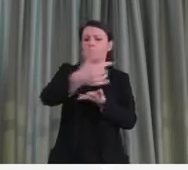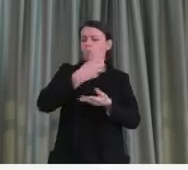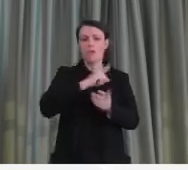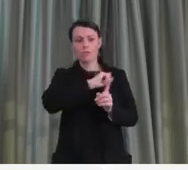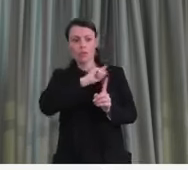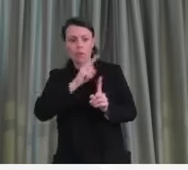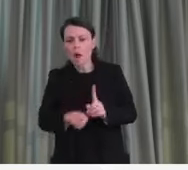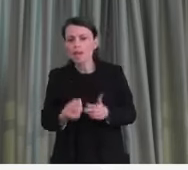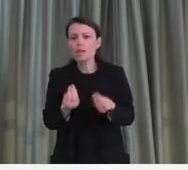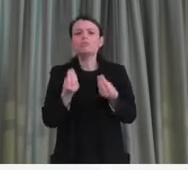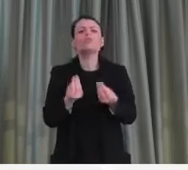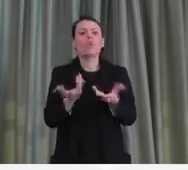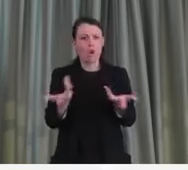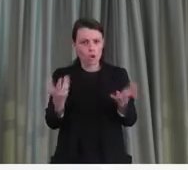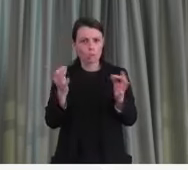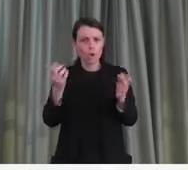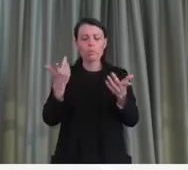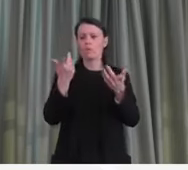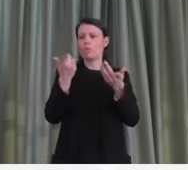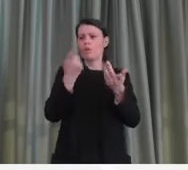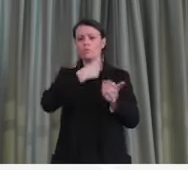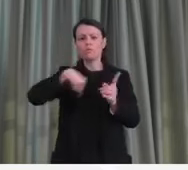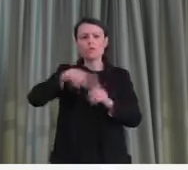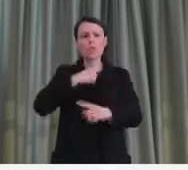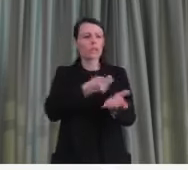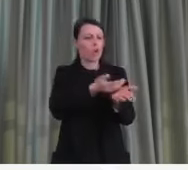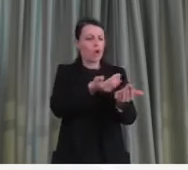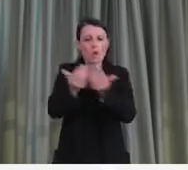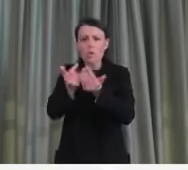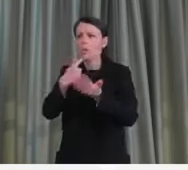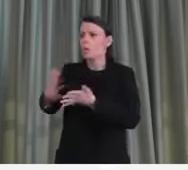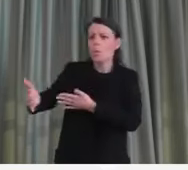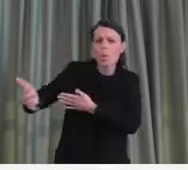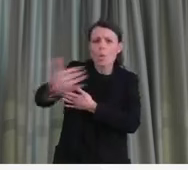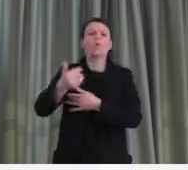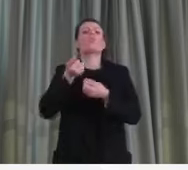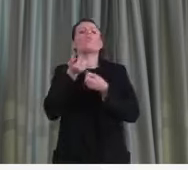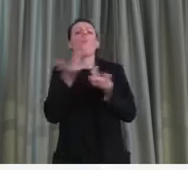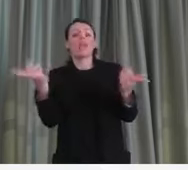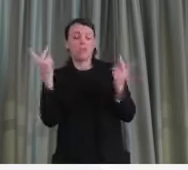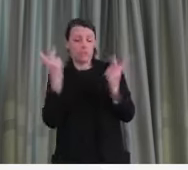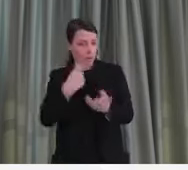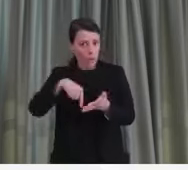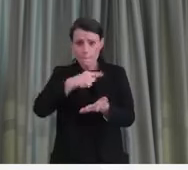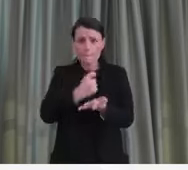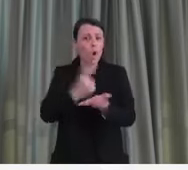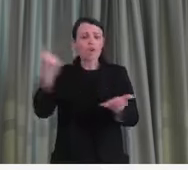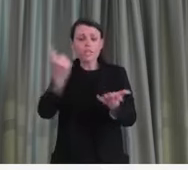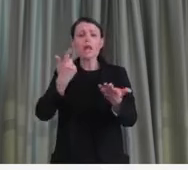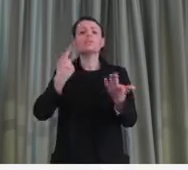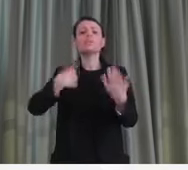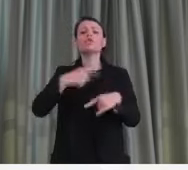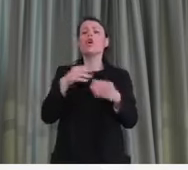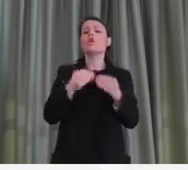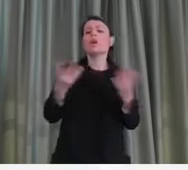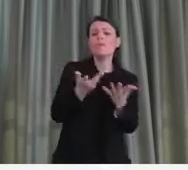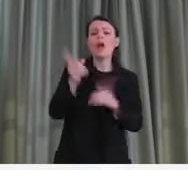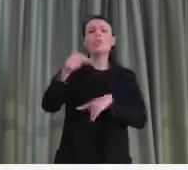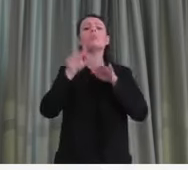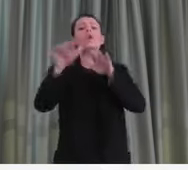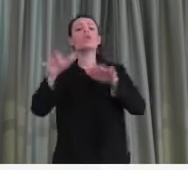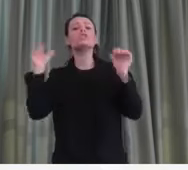ottenuto compiuto quindi acquistato perché è importante che si sappia ciò che abbiamo fatto noi ciò che ha fatto protezione civile io